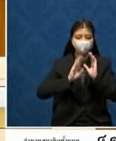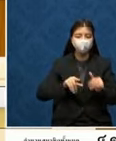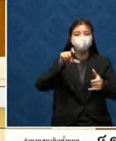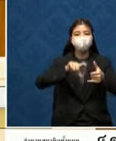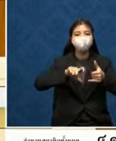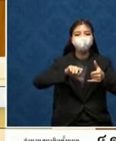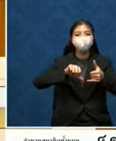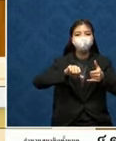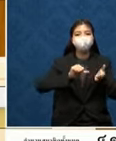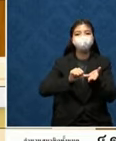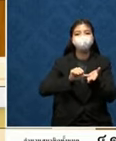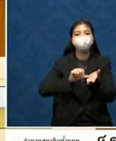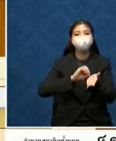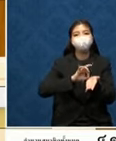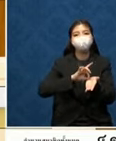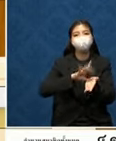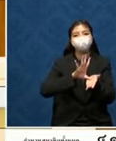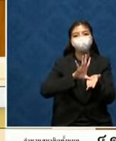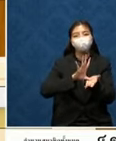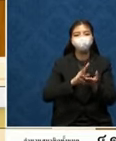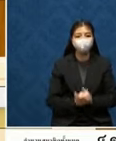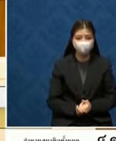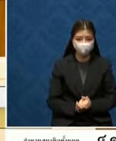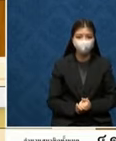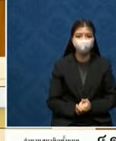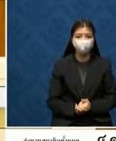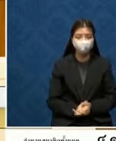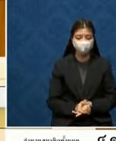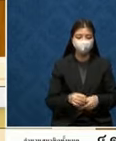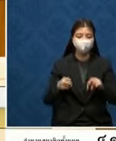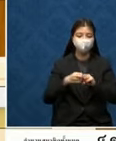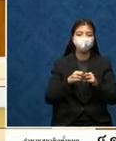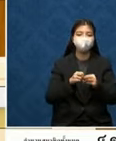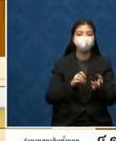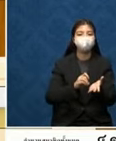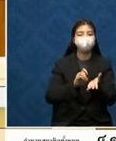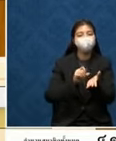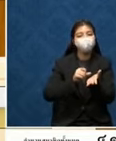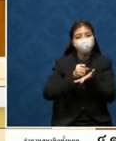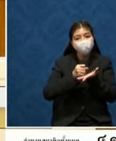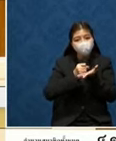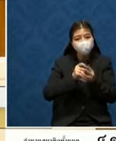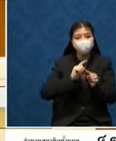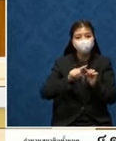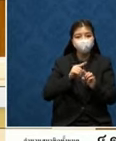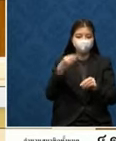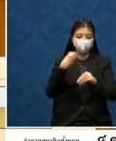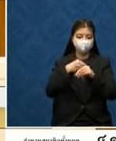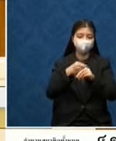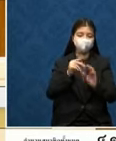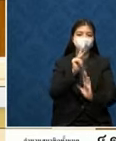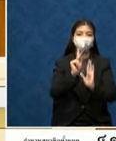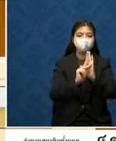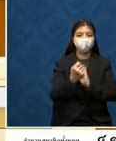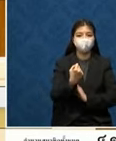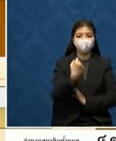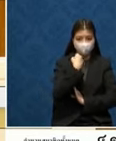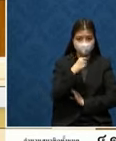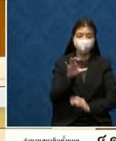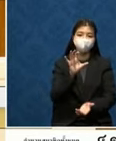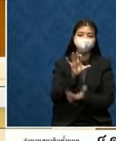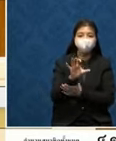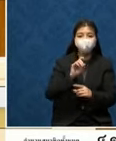ไปเท่านั้นเองตามกฎหมายด้วยนะครับการแก้ไขปัญหาจเสพตินั้นเริ่มต้นจากการเพิ่มประสิทธิภาพของกฎหมายและการังใช้กฎ